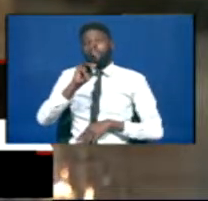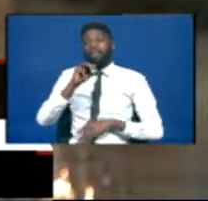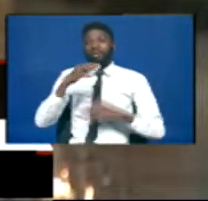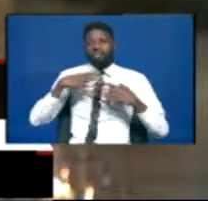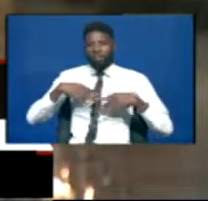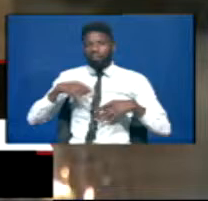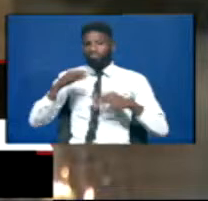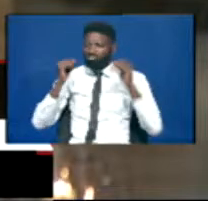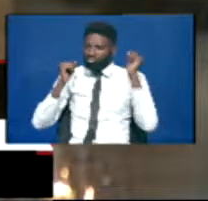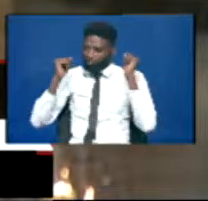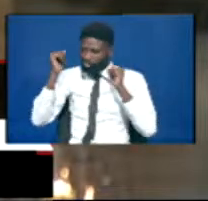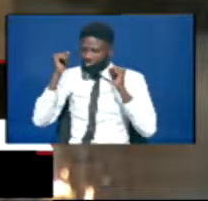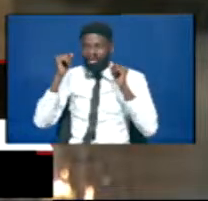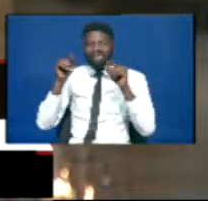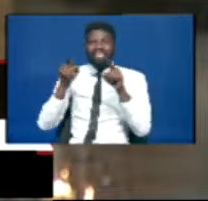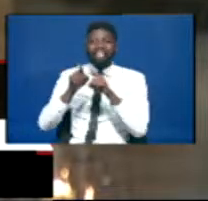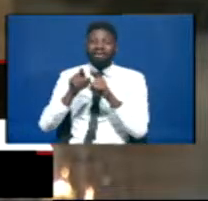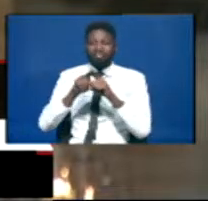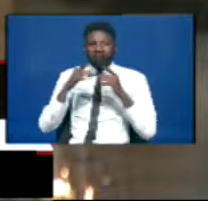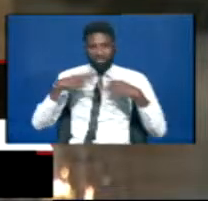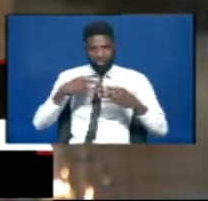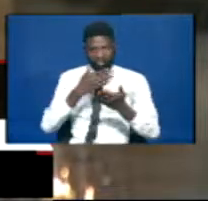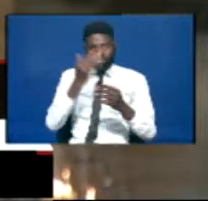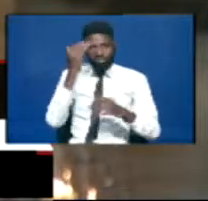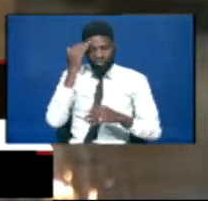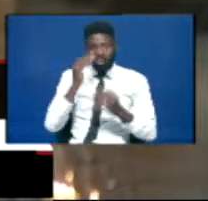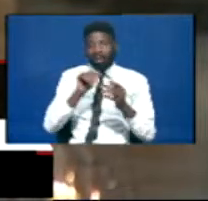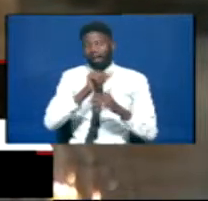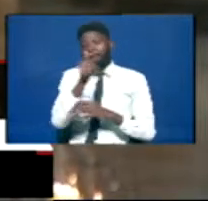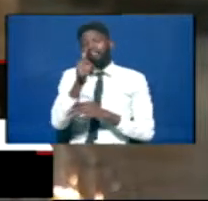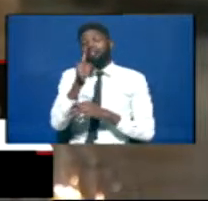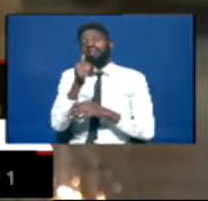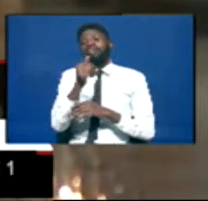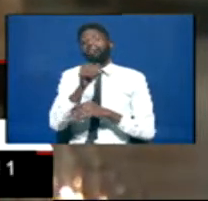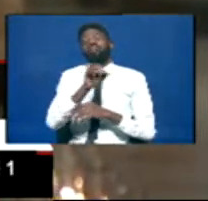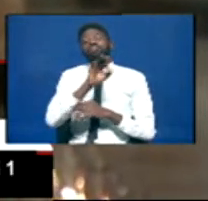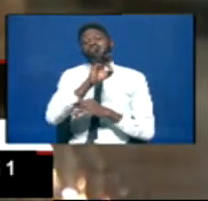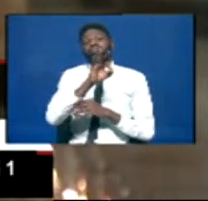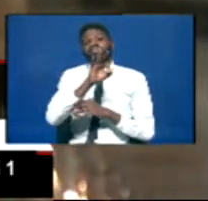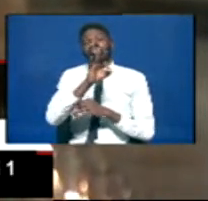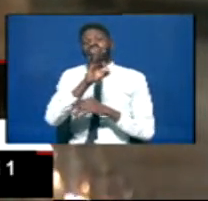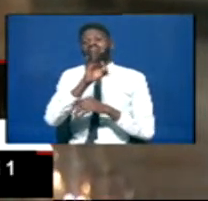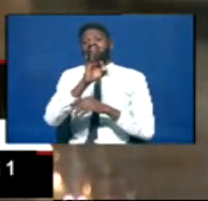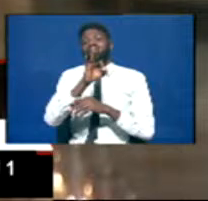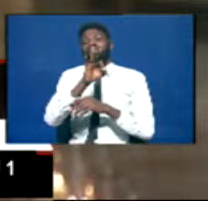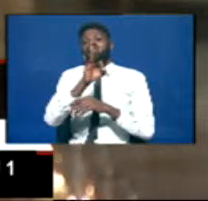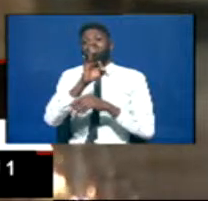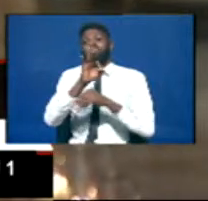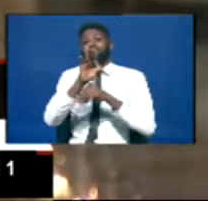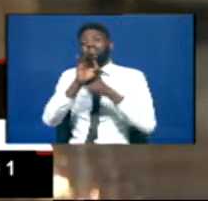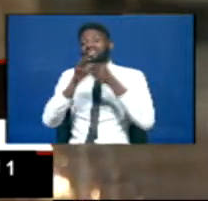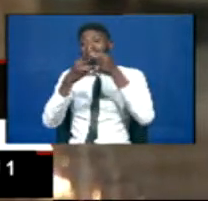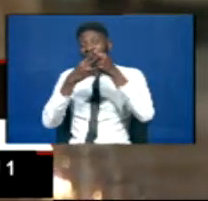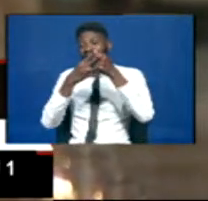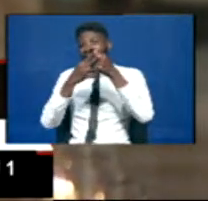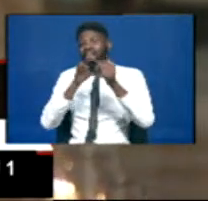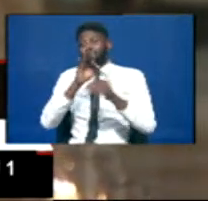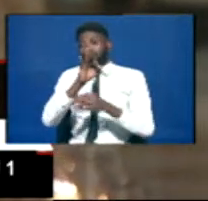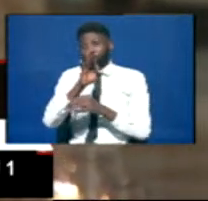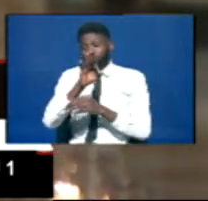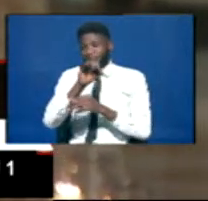zaidi ya bunduki milioni 393 kati ya hizo zinamilikiwa na raia, kwa mujibu wa ripoti iliyotolewa